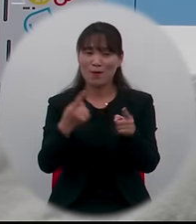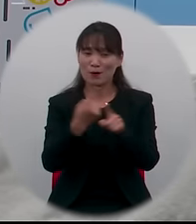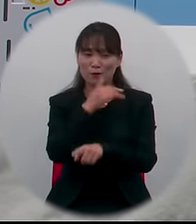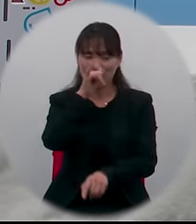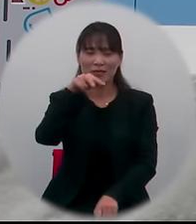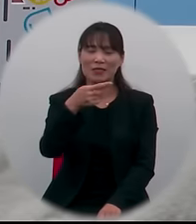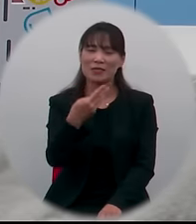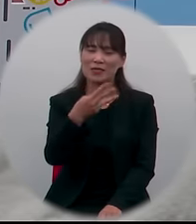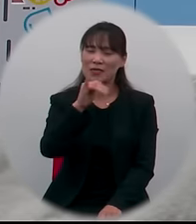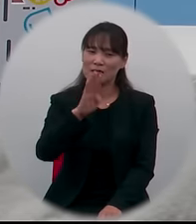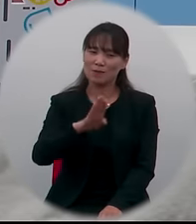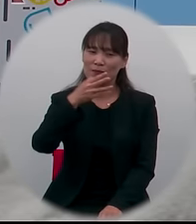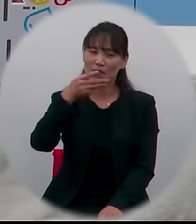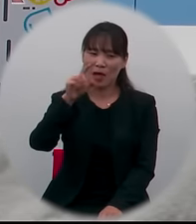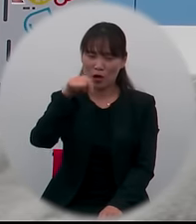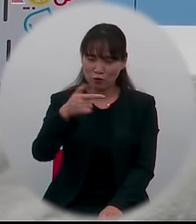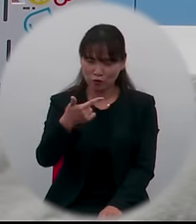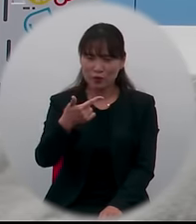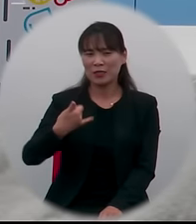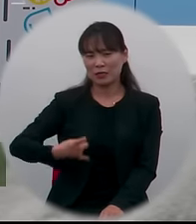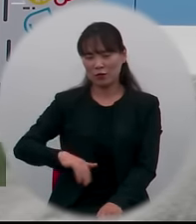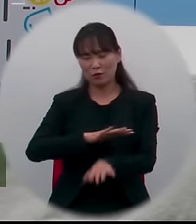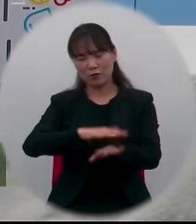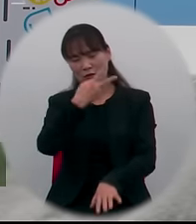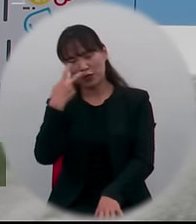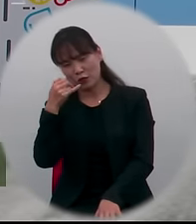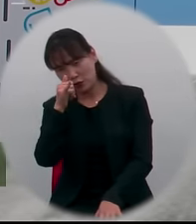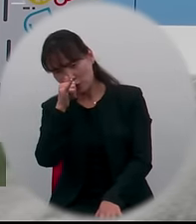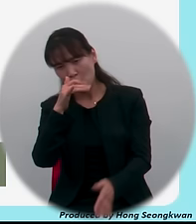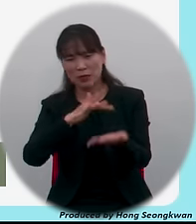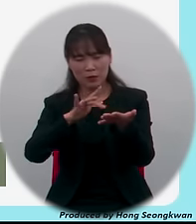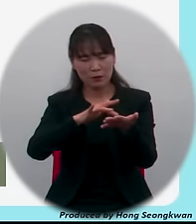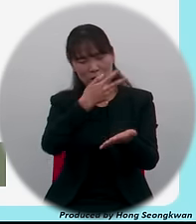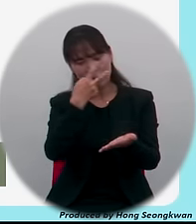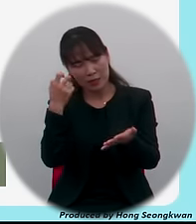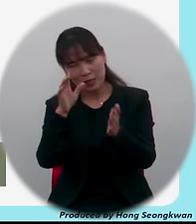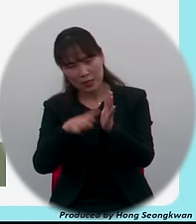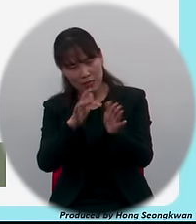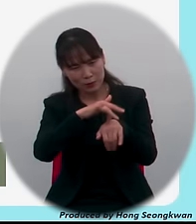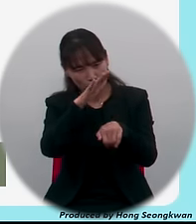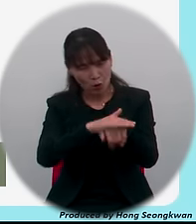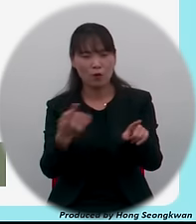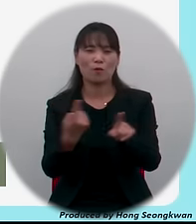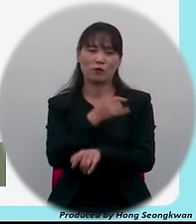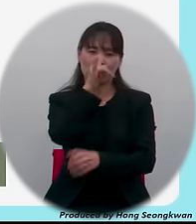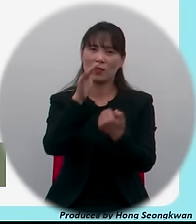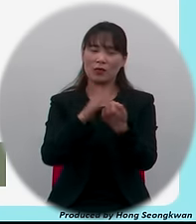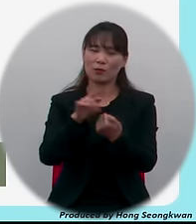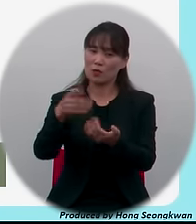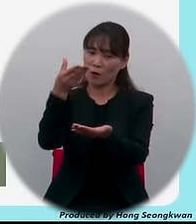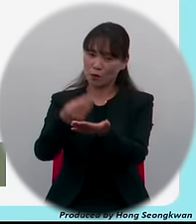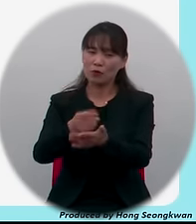있어요 그래서 슬립 타운이라는 앱 같은 걸 활용해 보시면은 자녀가 숙면도 취하고 스마트폰 잘 때 하던 습관들도